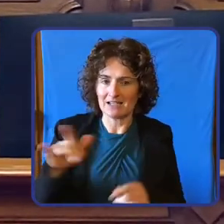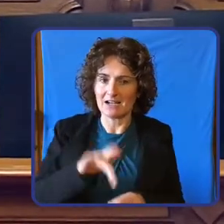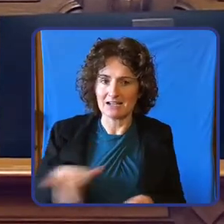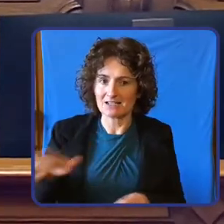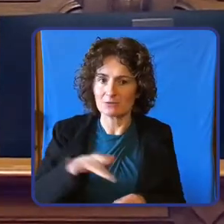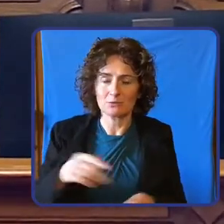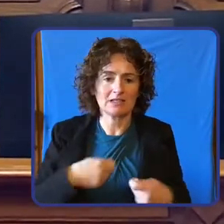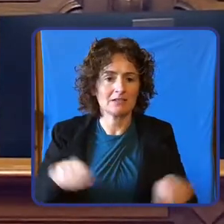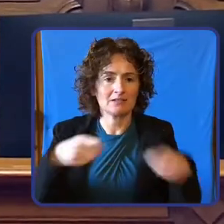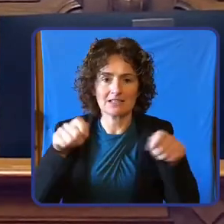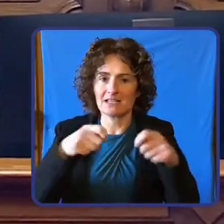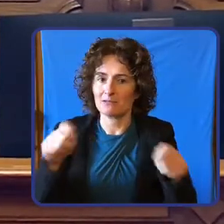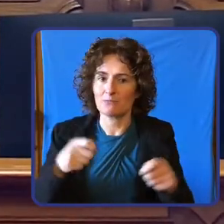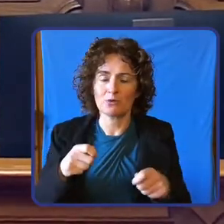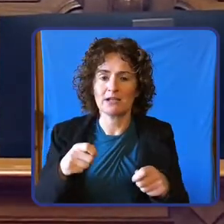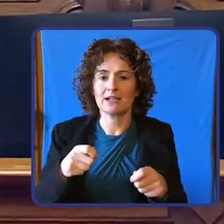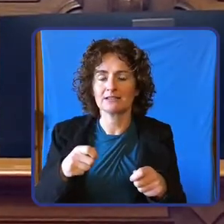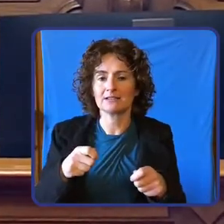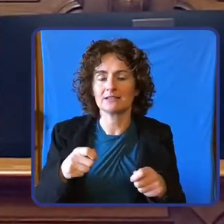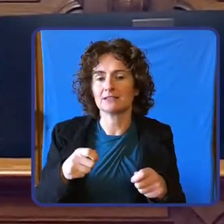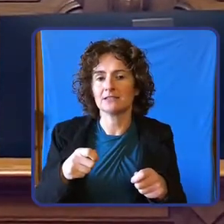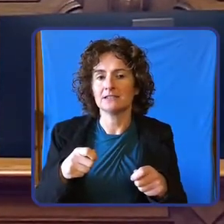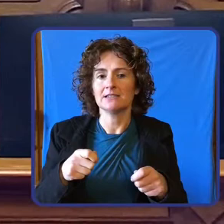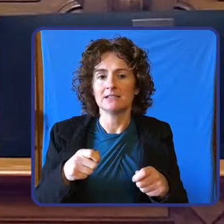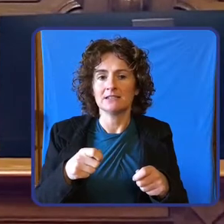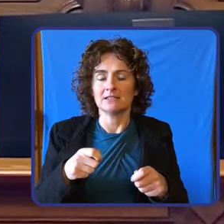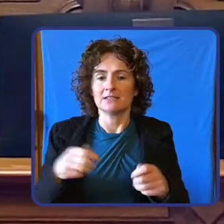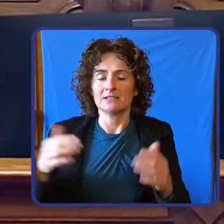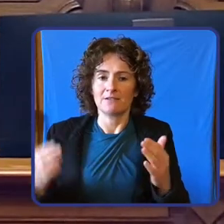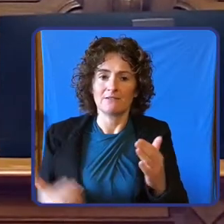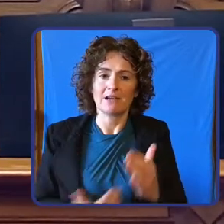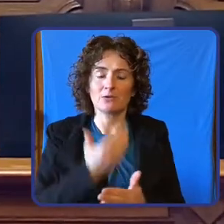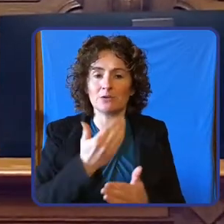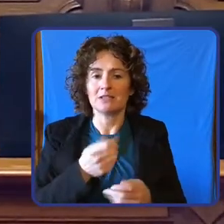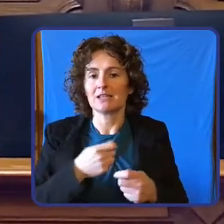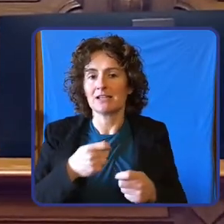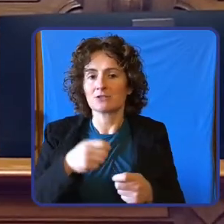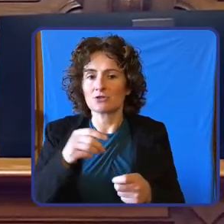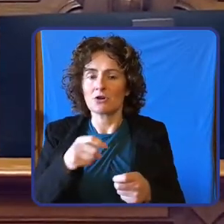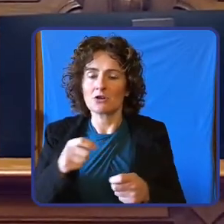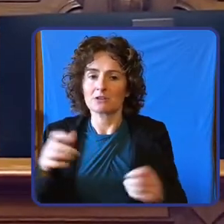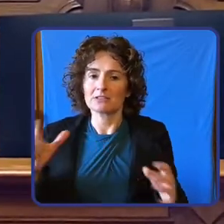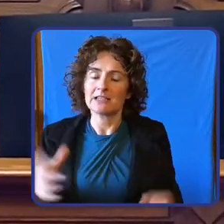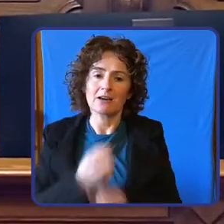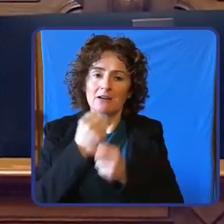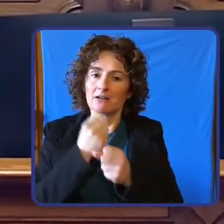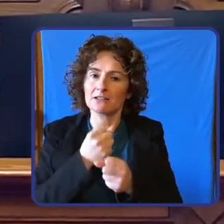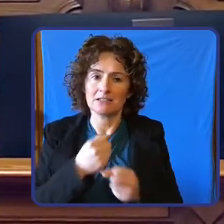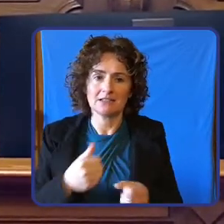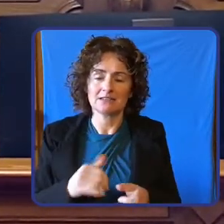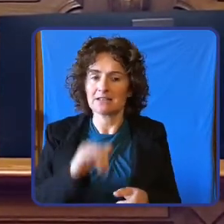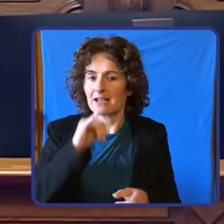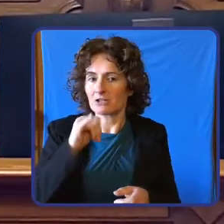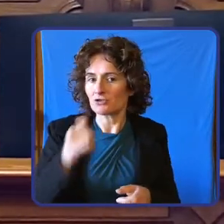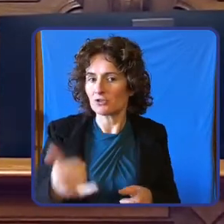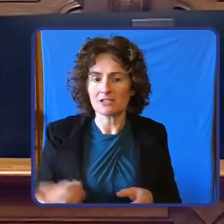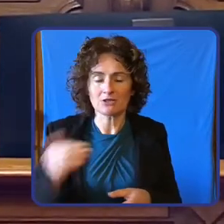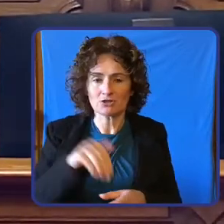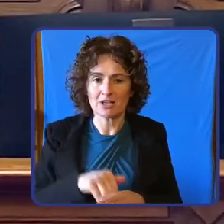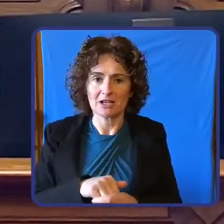olyan épületről van szó, amit sok 100 millió forintért annak idején felújítottak, és ehhez képest a torna termében eső idején hull a